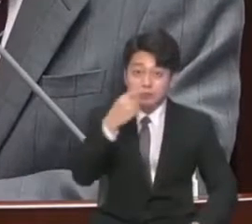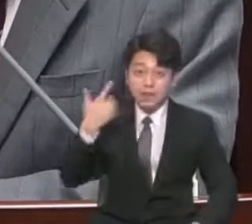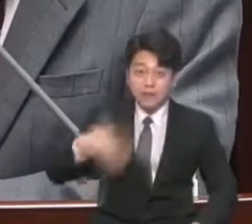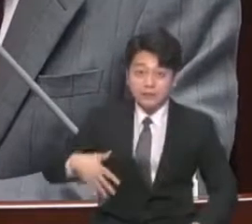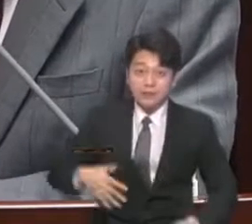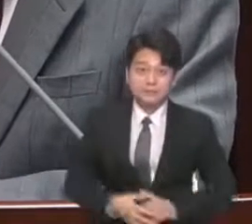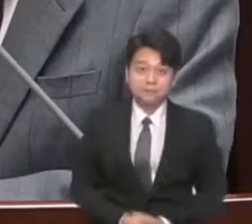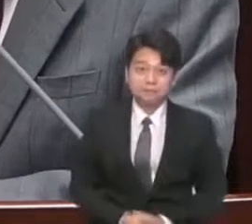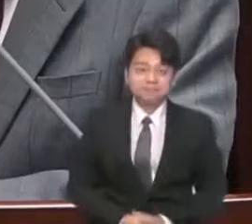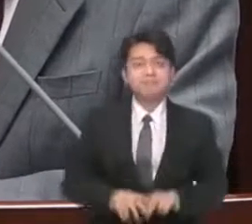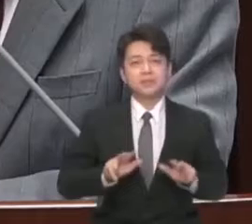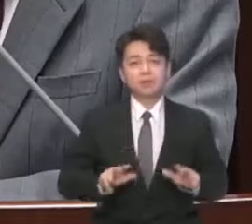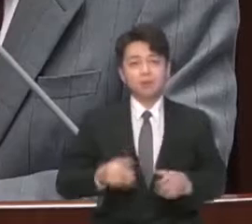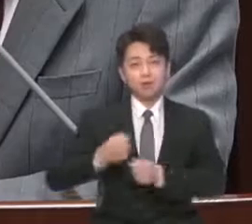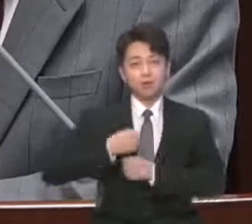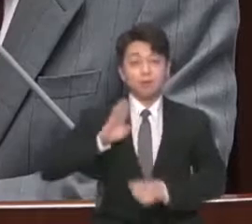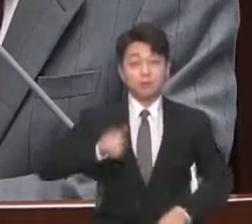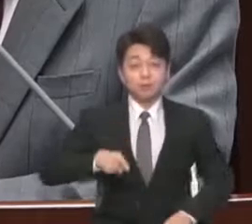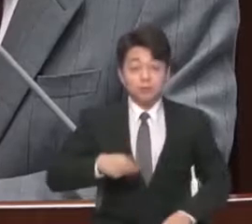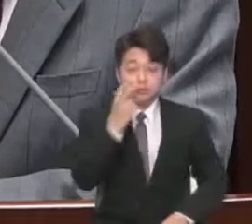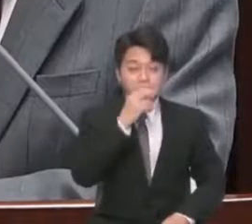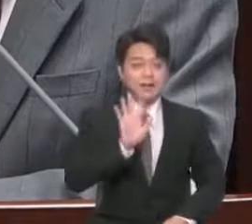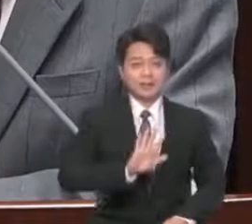부분에 1월 달 이후에